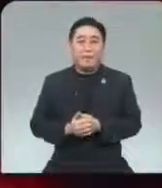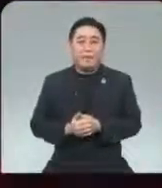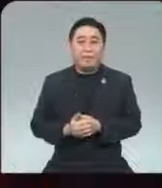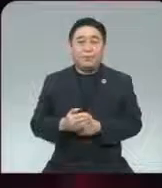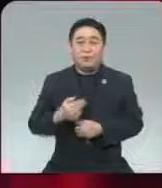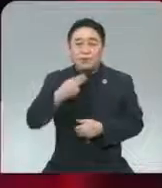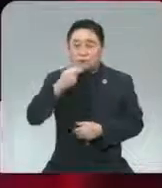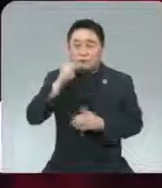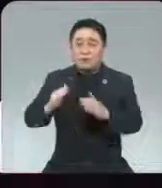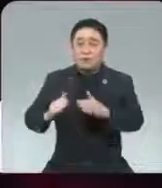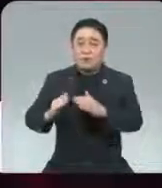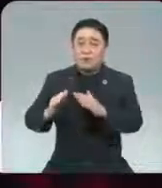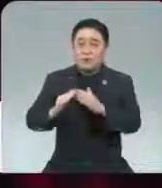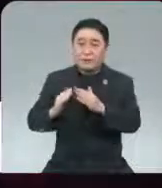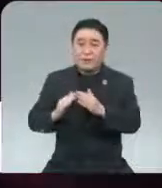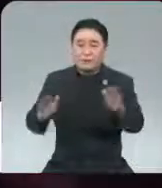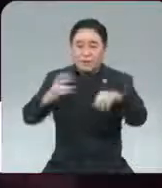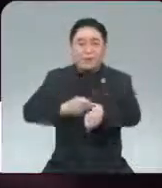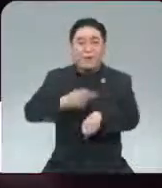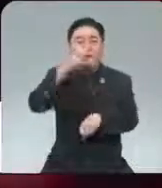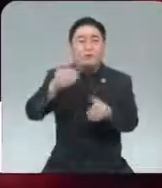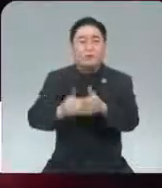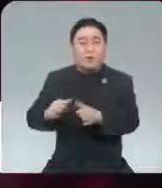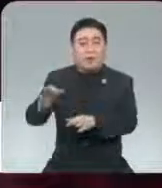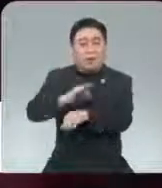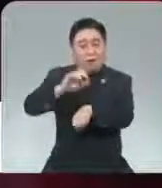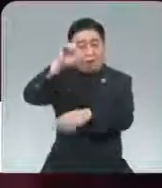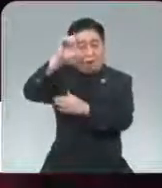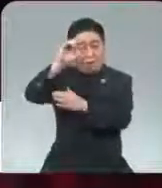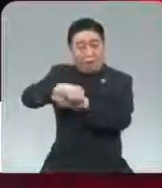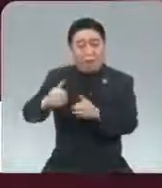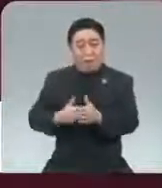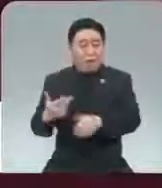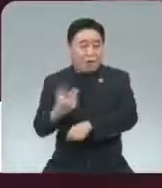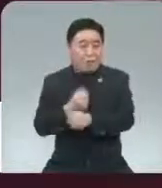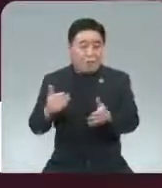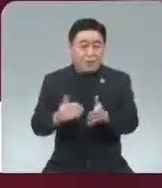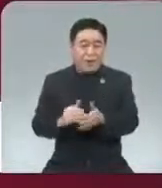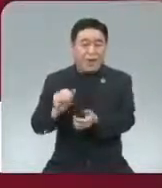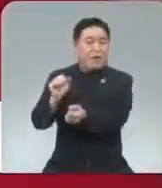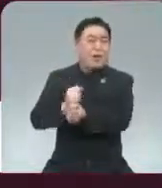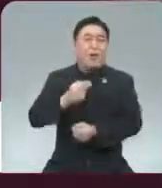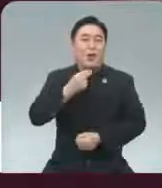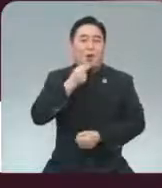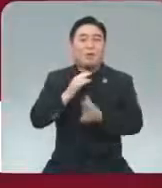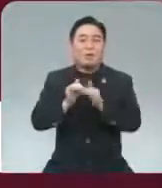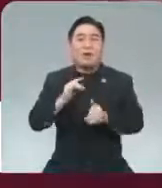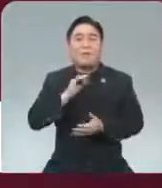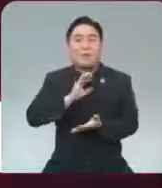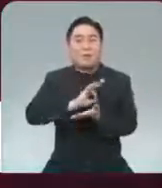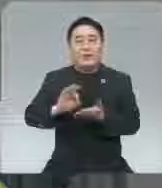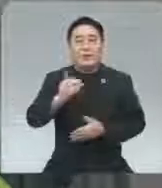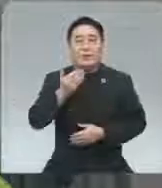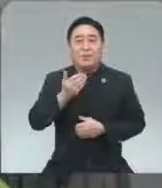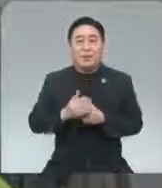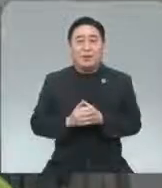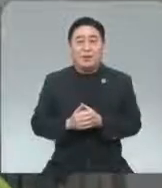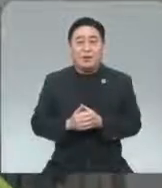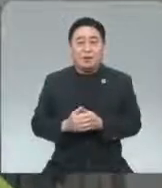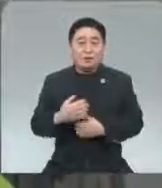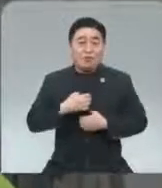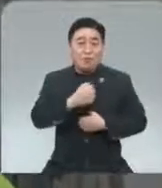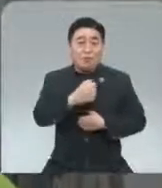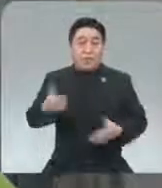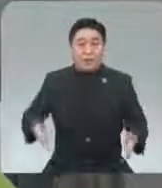von karaoke hallen badehäusern und indoor sportanlagen werden ebenfalls aufgehoben bars und clubs